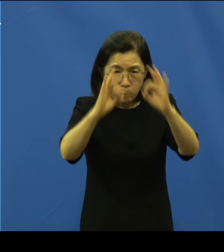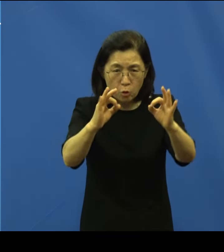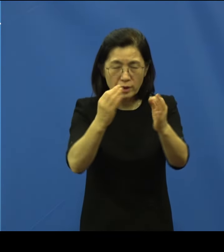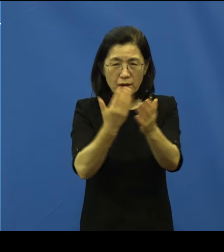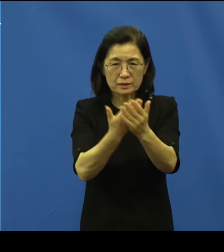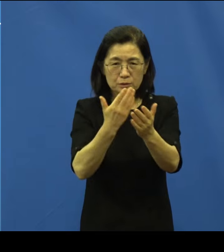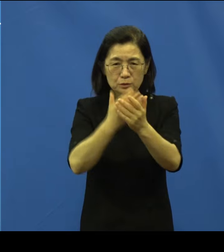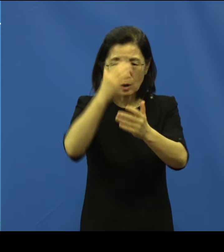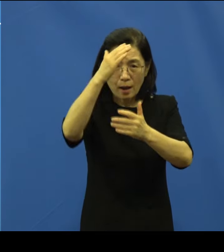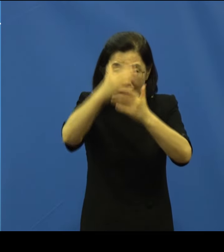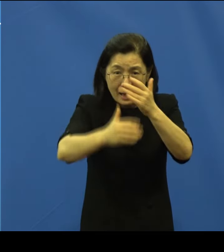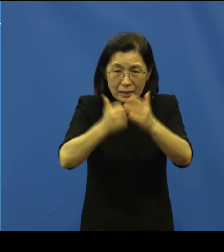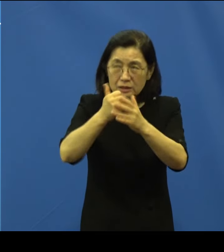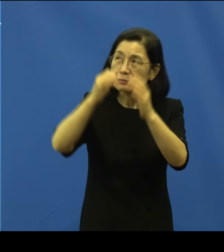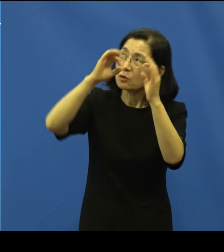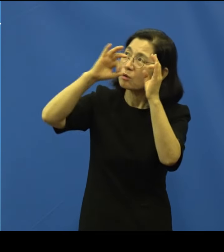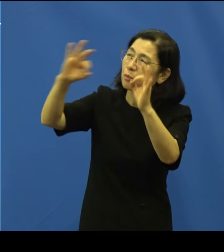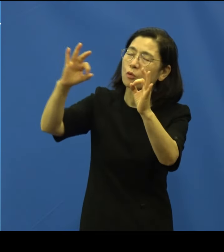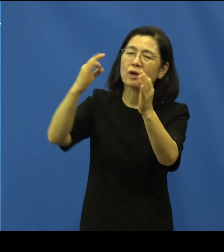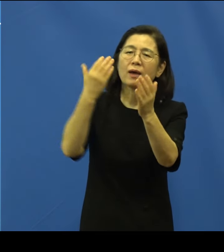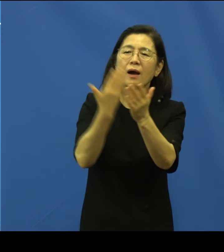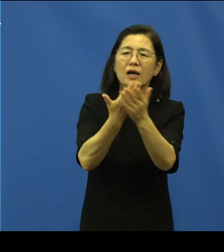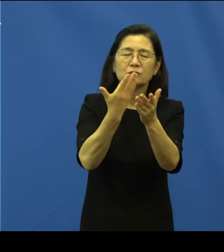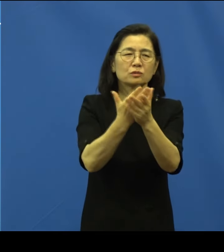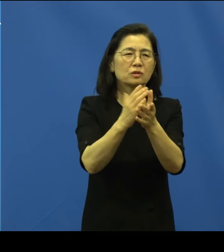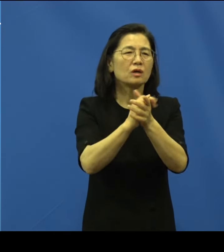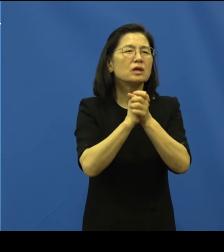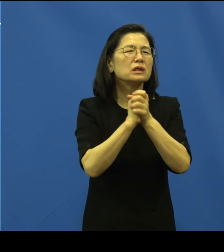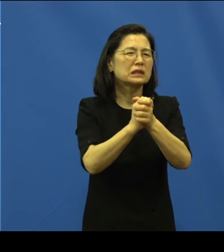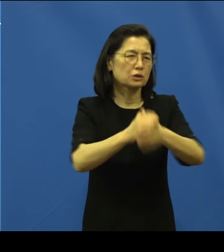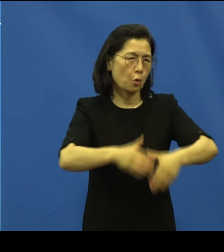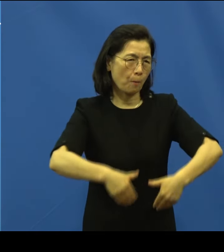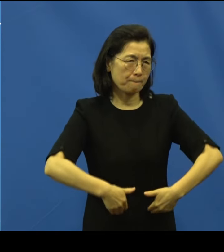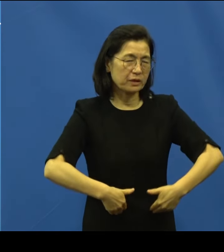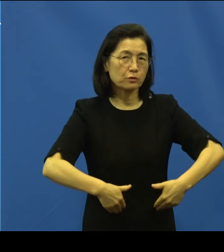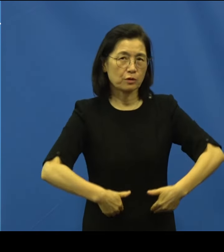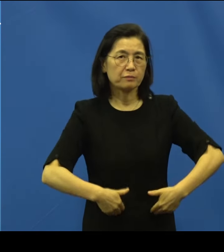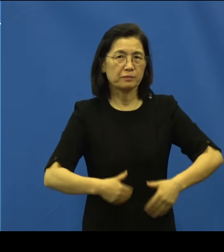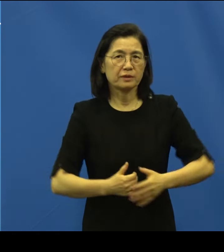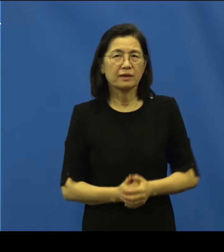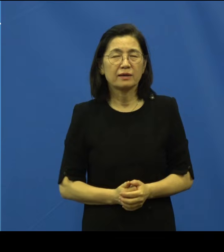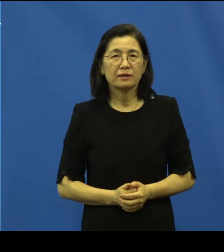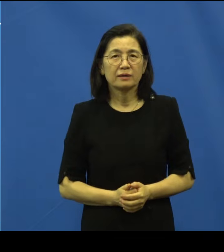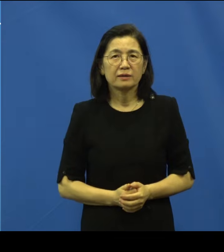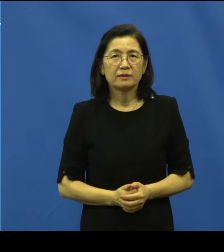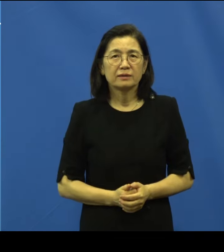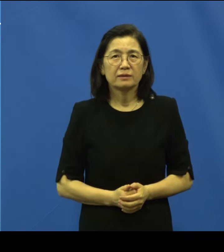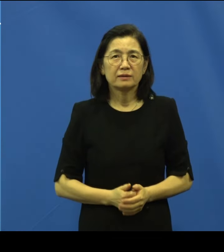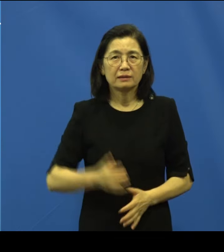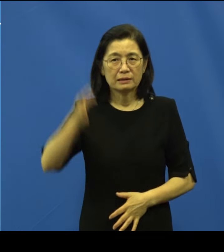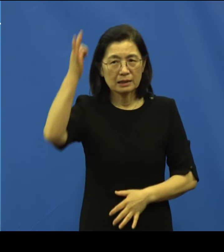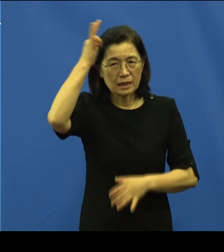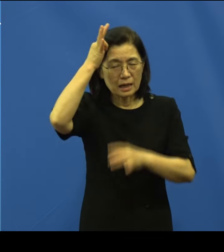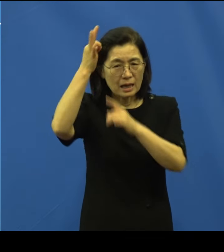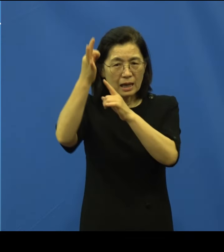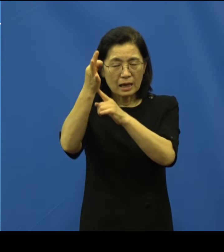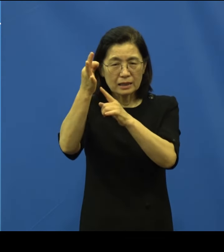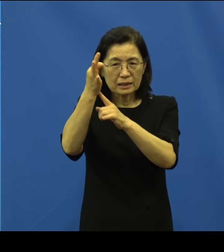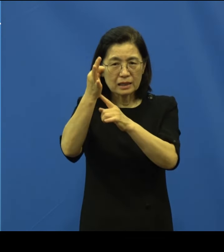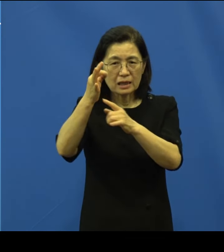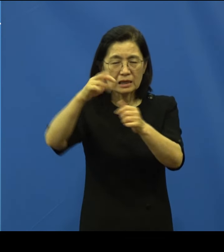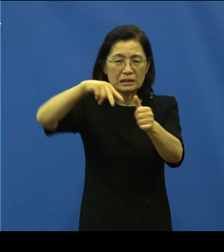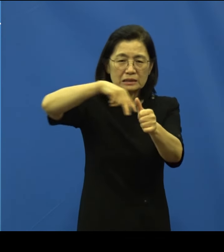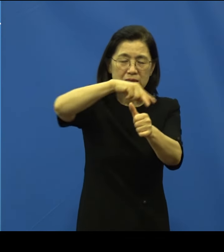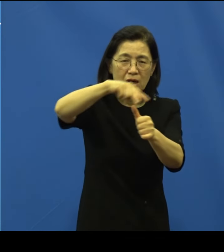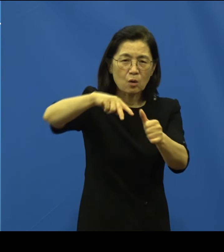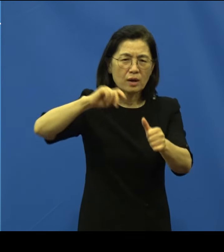여러분, 우리가 눈여겨보아야 하는 것이 있습니다. 엘리사는 결정적인 순간마다 뭘 해요? 기도를 해요. 상황이 어려워졌을